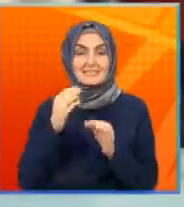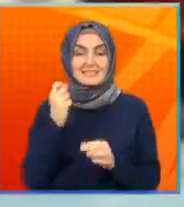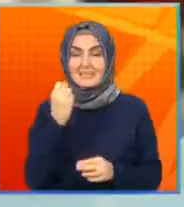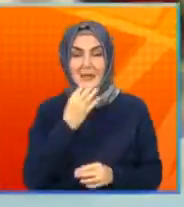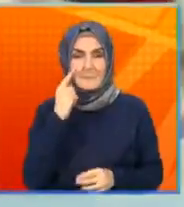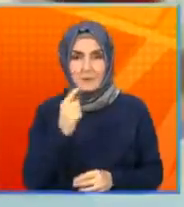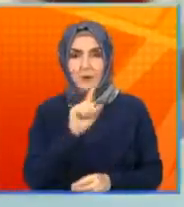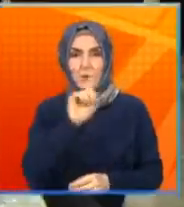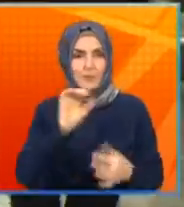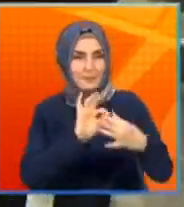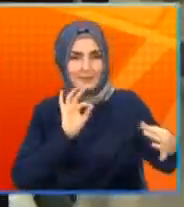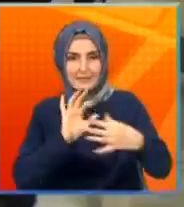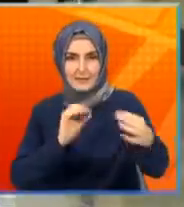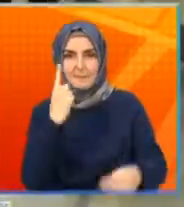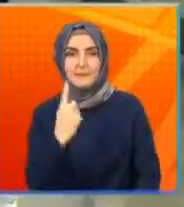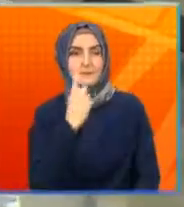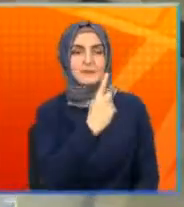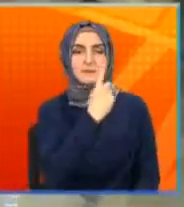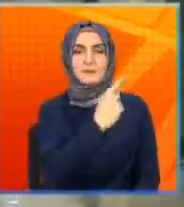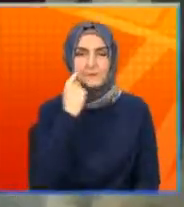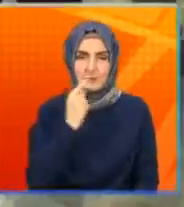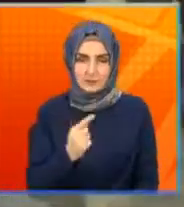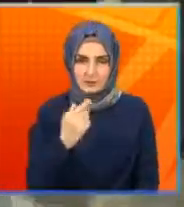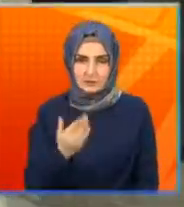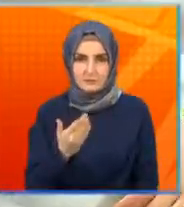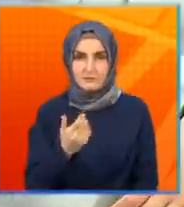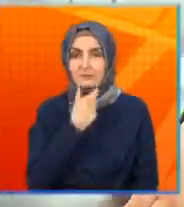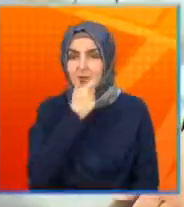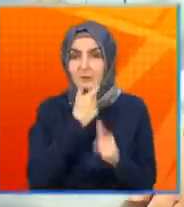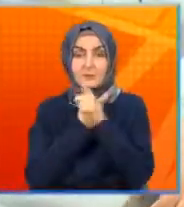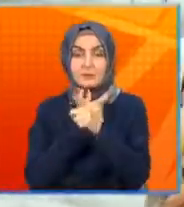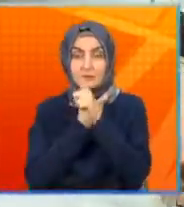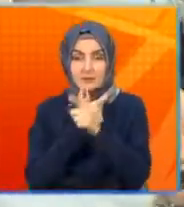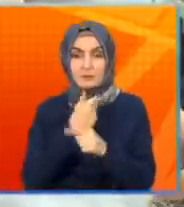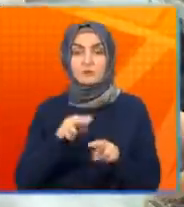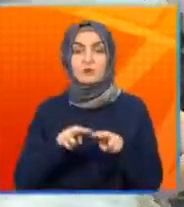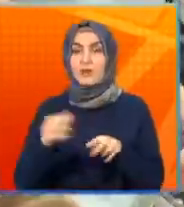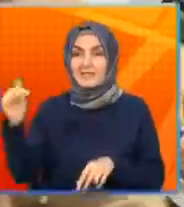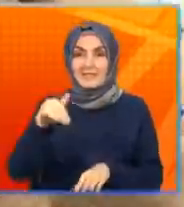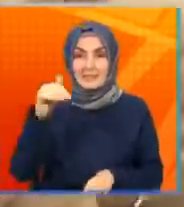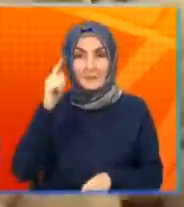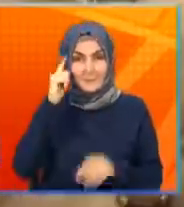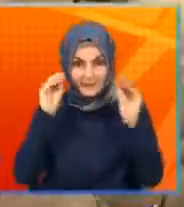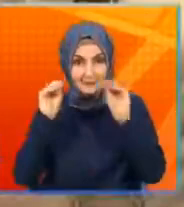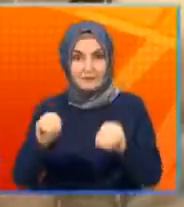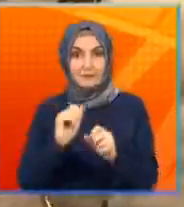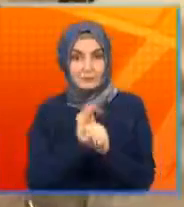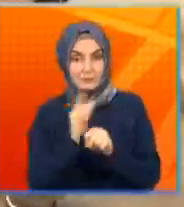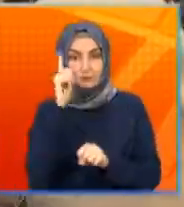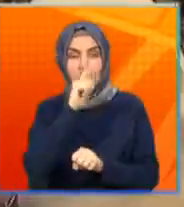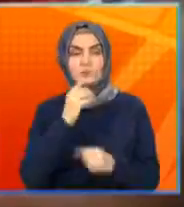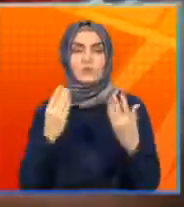sınırlandırılacak müşteriler de anonslarla sık sık coronavirüs konusunda bilgilendirilecek abimi